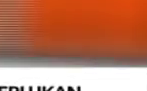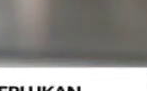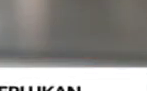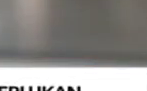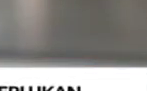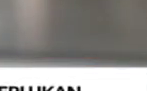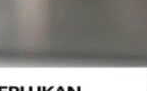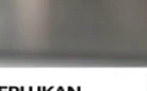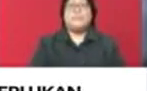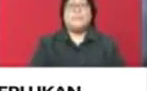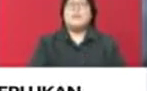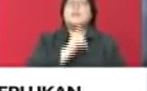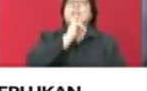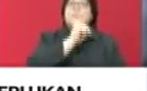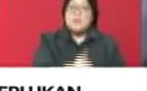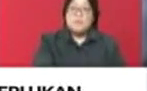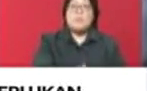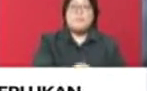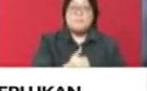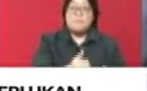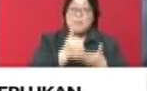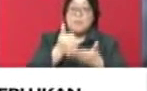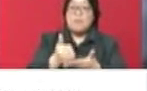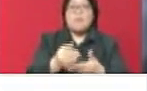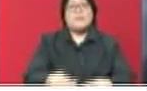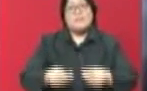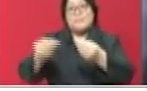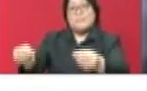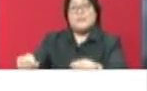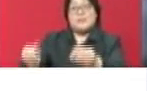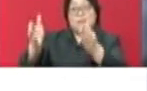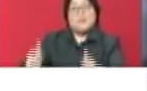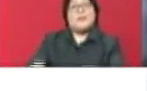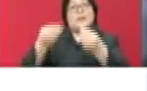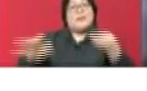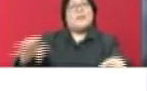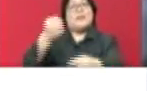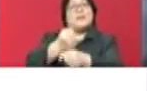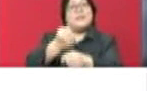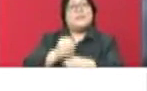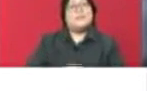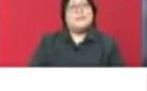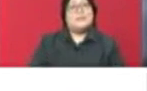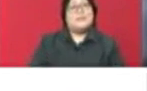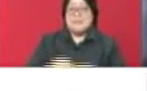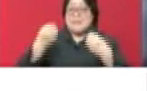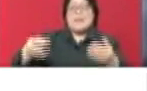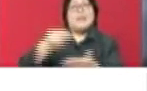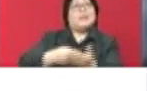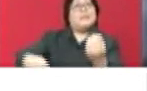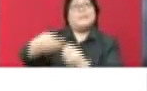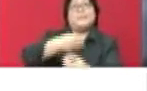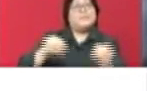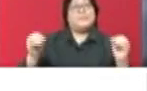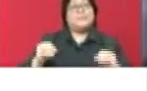lebih berjaya. Patutnya bantuan diberi kepada pekerja yang hilang pekerjaan dan hilang pendapatan sama